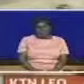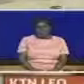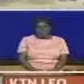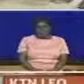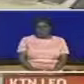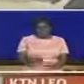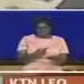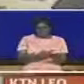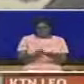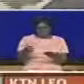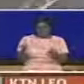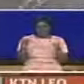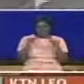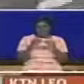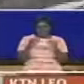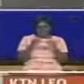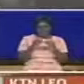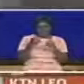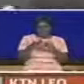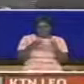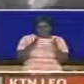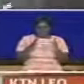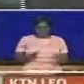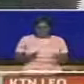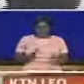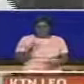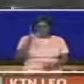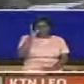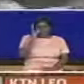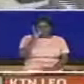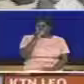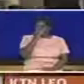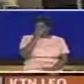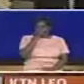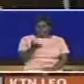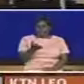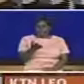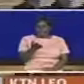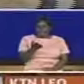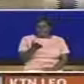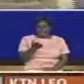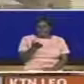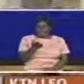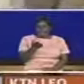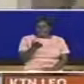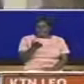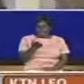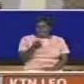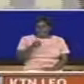Wiki hii tunakutana Mtoka Mbali, Emilio Stanley Mwai Kibaki, a.k.a.